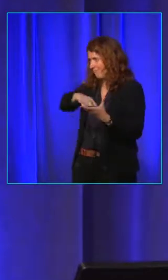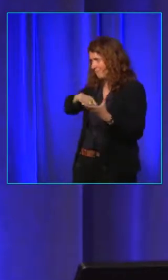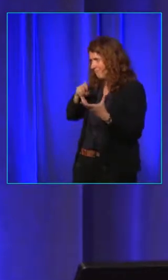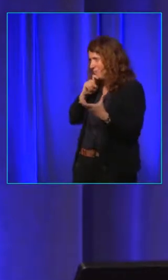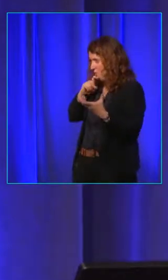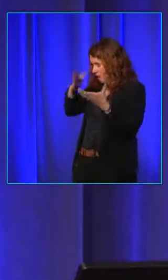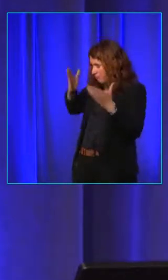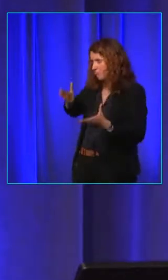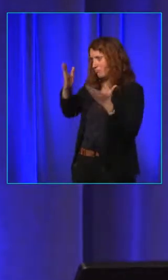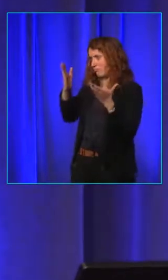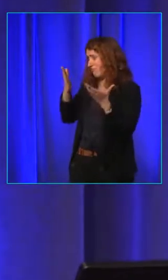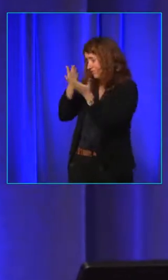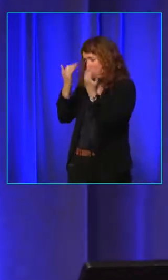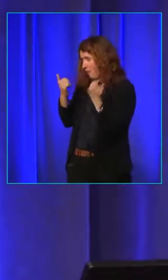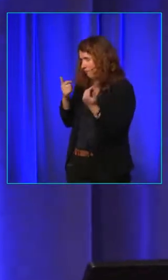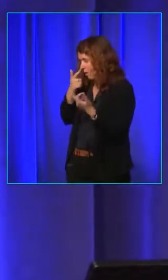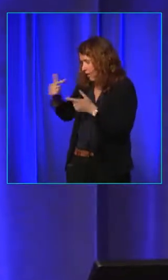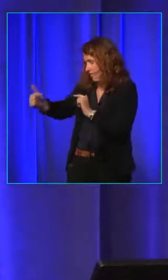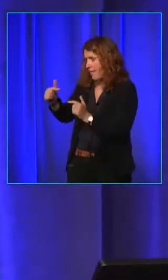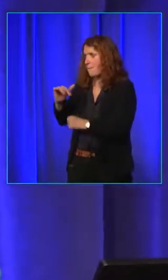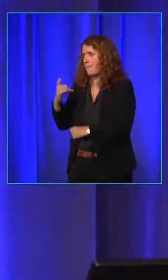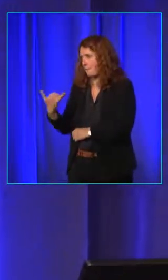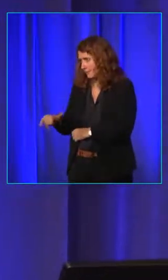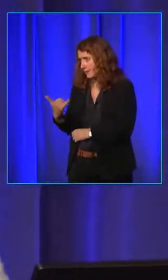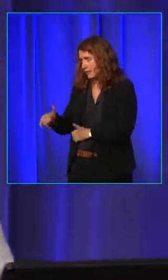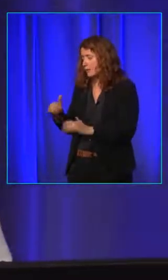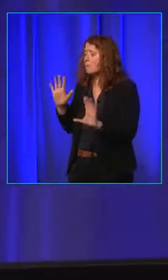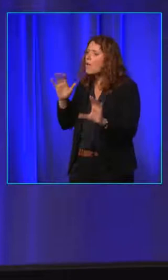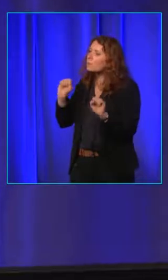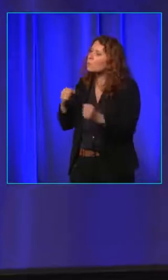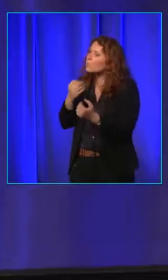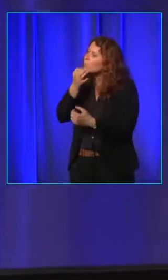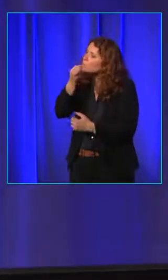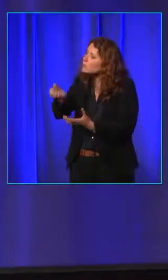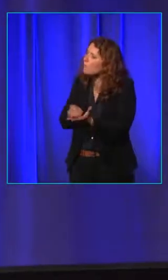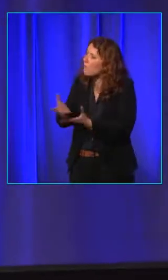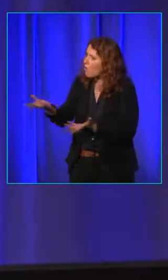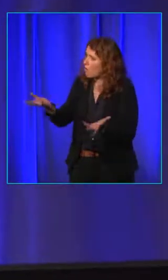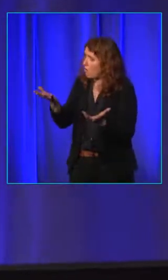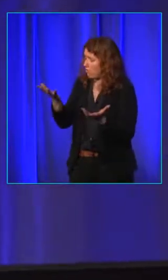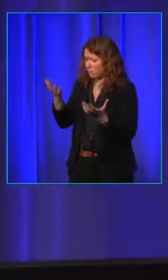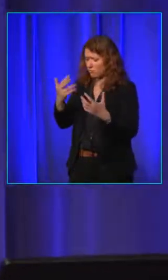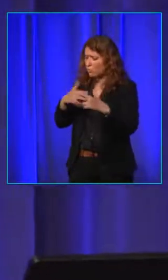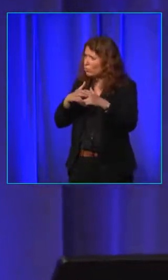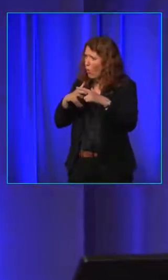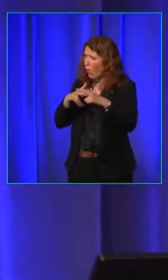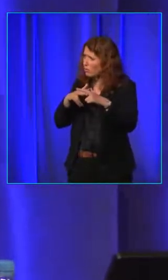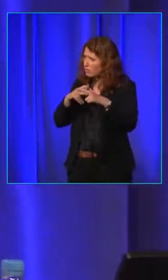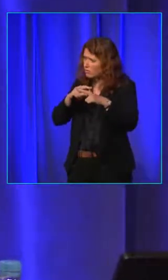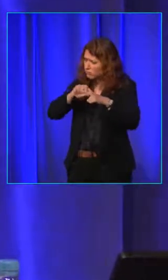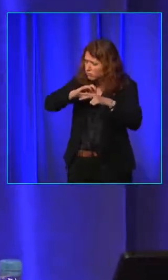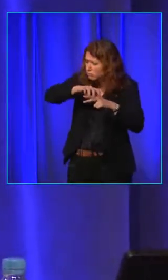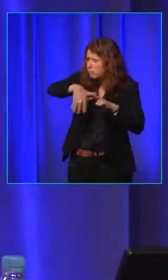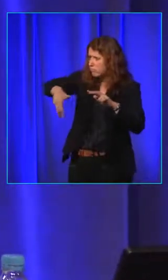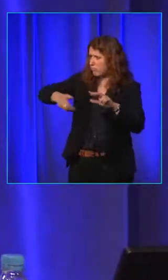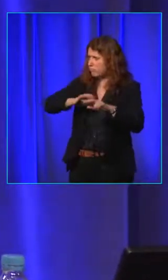On ne sait pas trop, c'est sujet à débat. Ce que je peux vous dire, c'est exactement le même circuit neuronal qui est